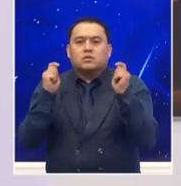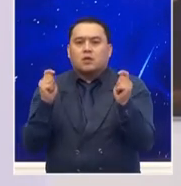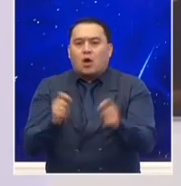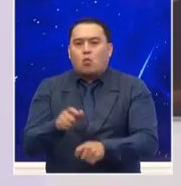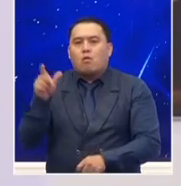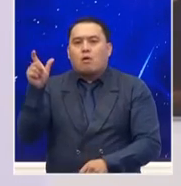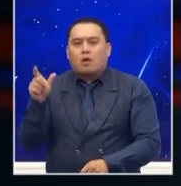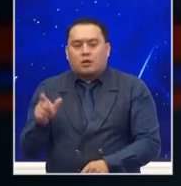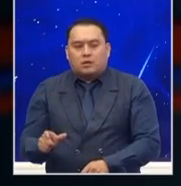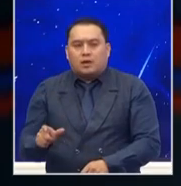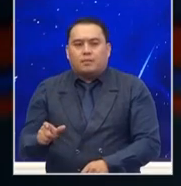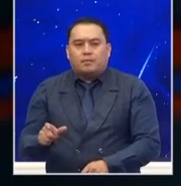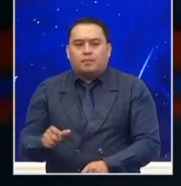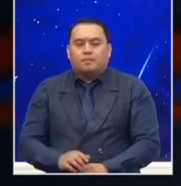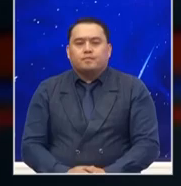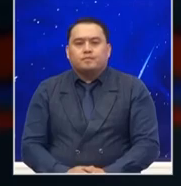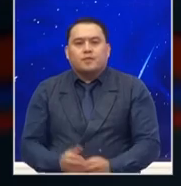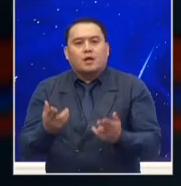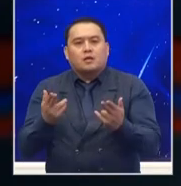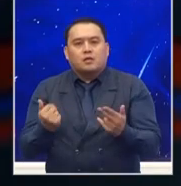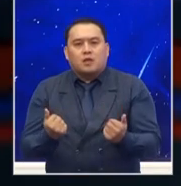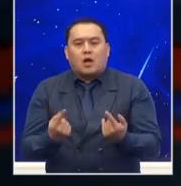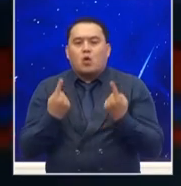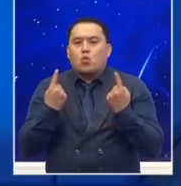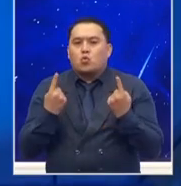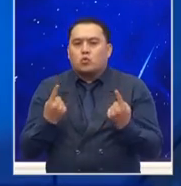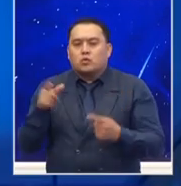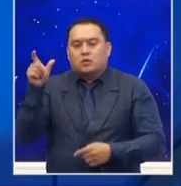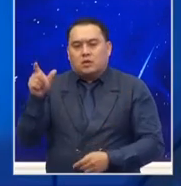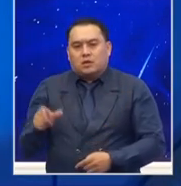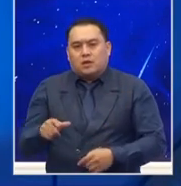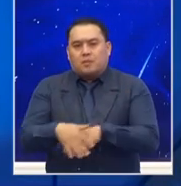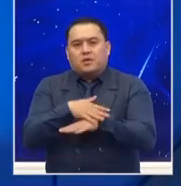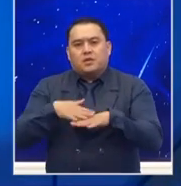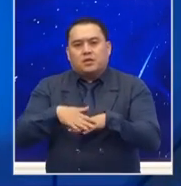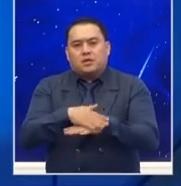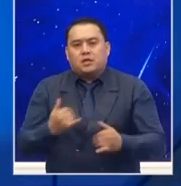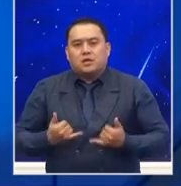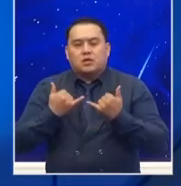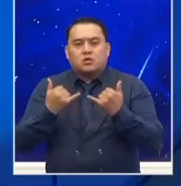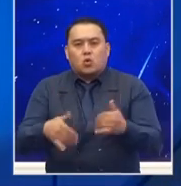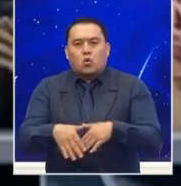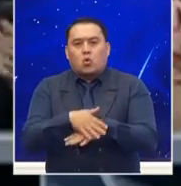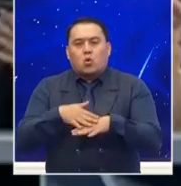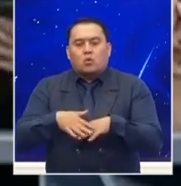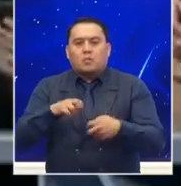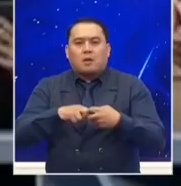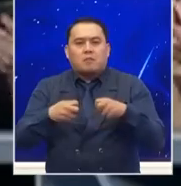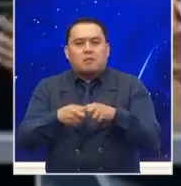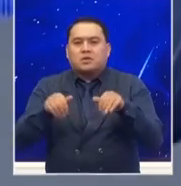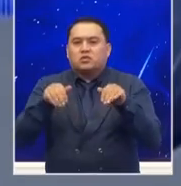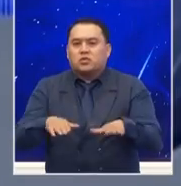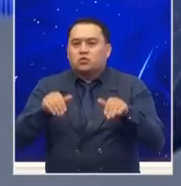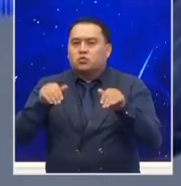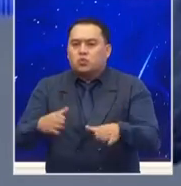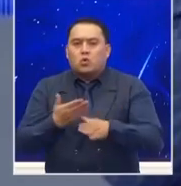әу бастан. Иә, ол өзгенің қамын бірінші орынға қоя білді. Телеарна арқылы елдің жоғын жоқтап, мұңын мұңдады.